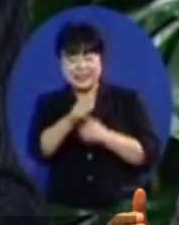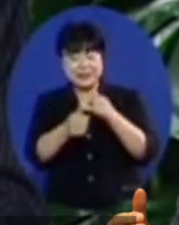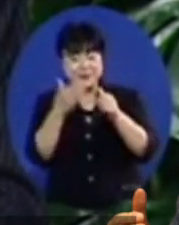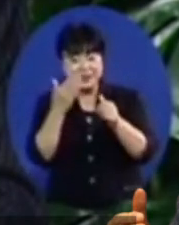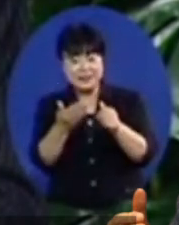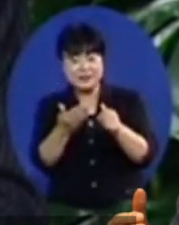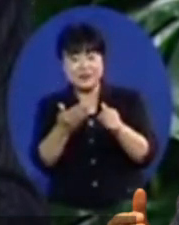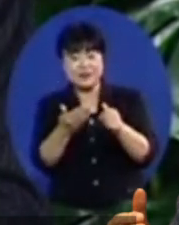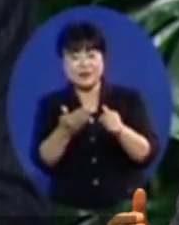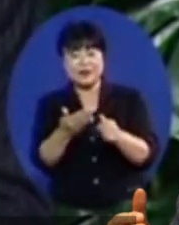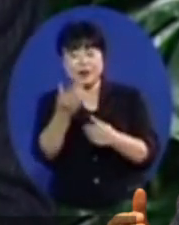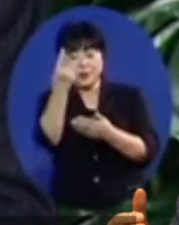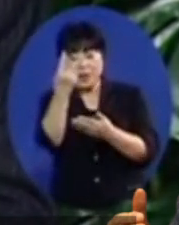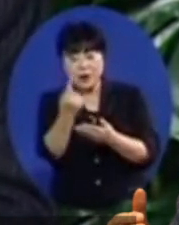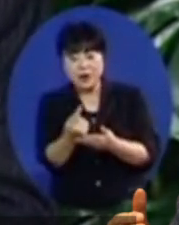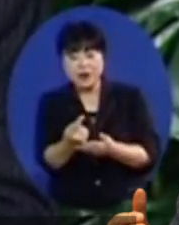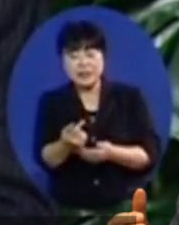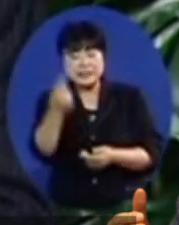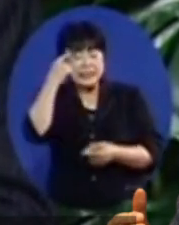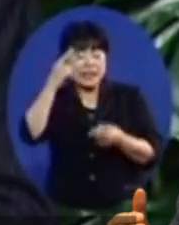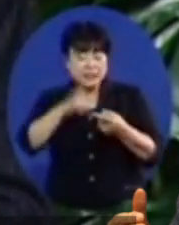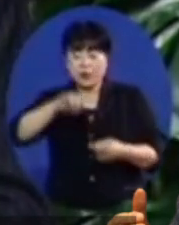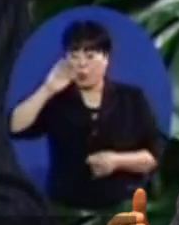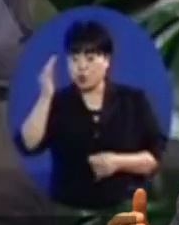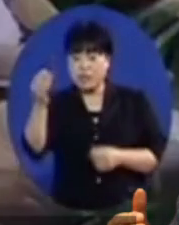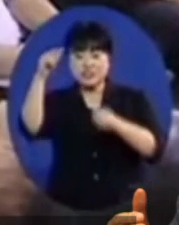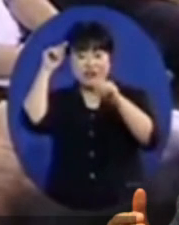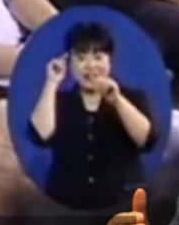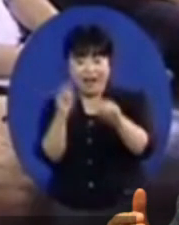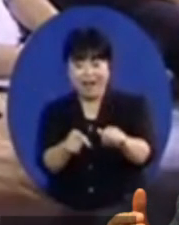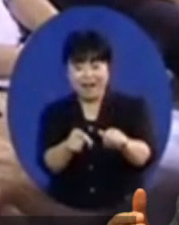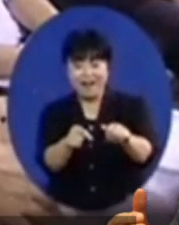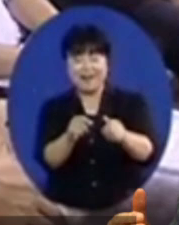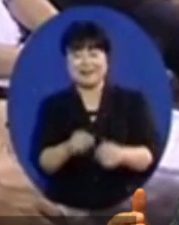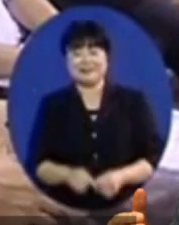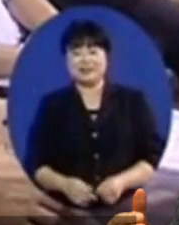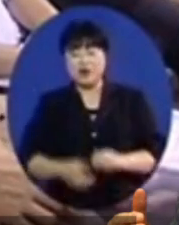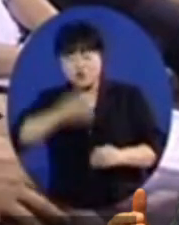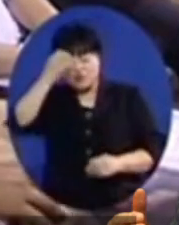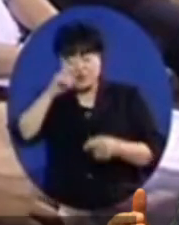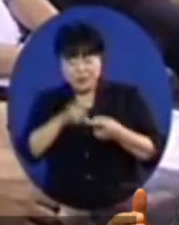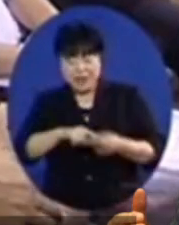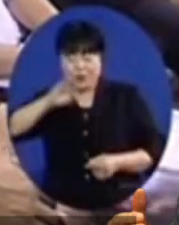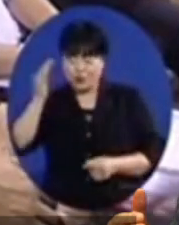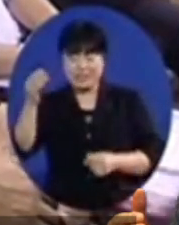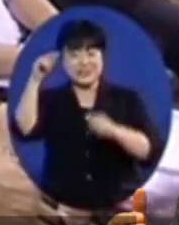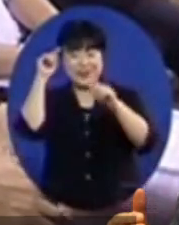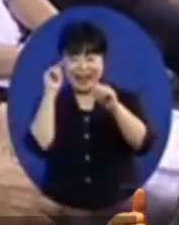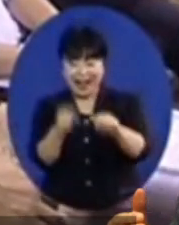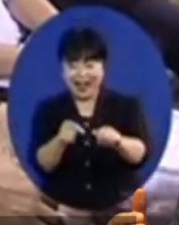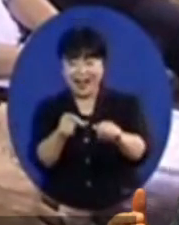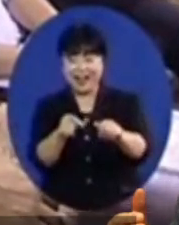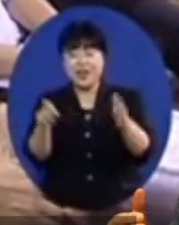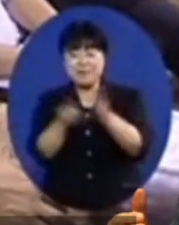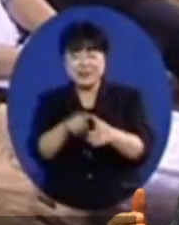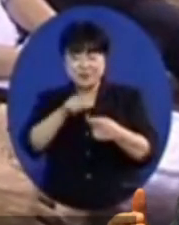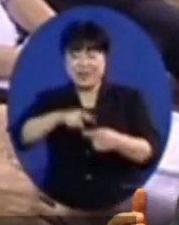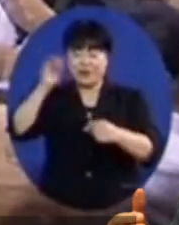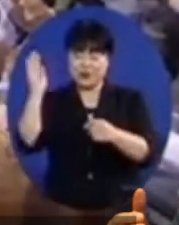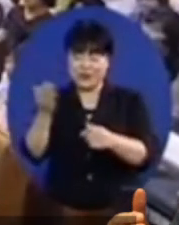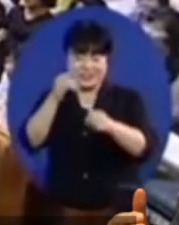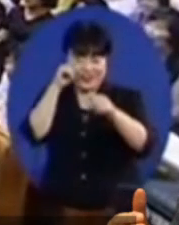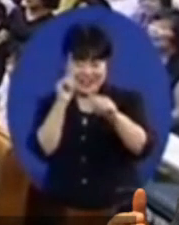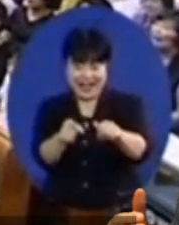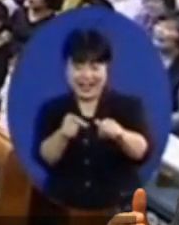하나님께서는 여러분에게 오셔서 내 생각대로 될지어다, 내 꿈꾼 대로 될지어다, 내 믿은 대로